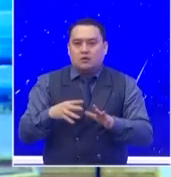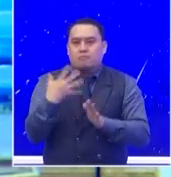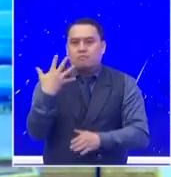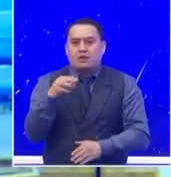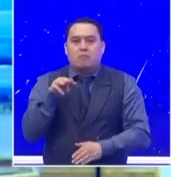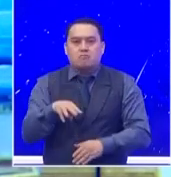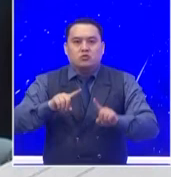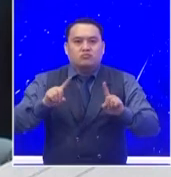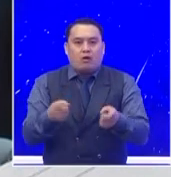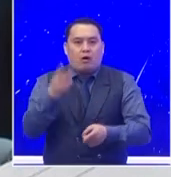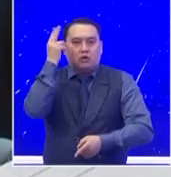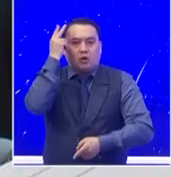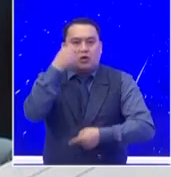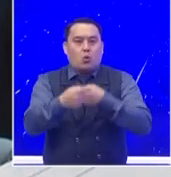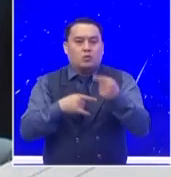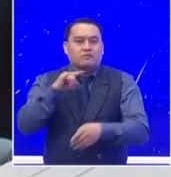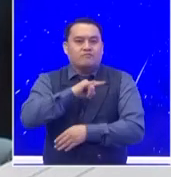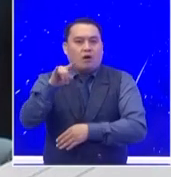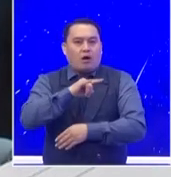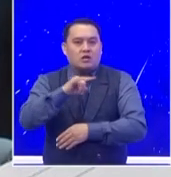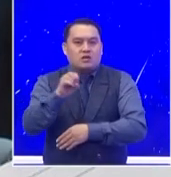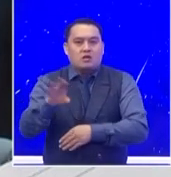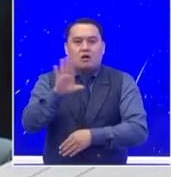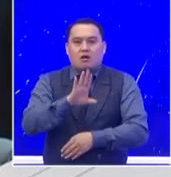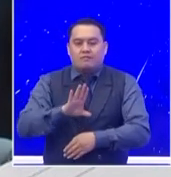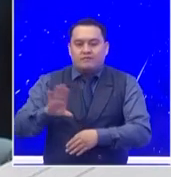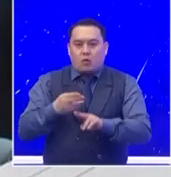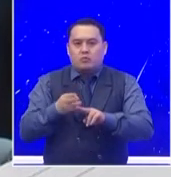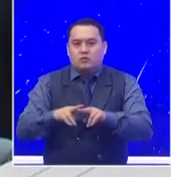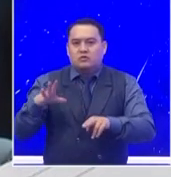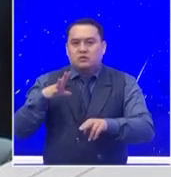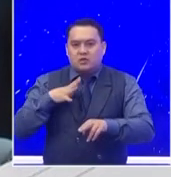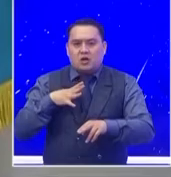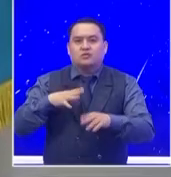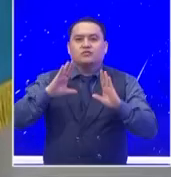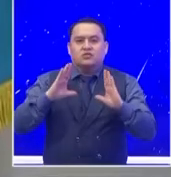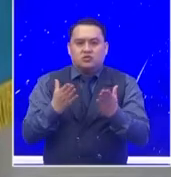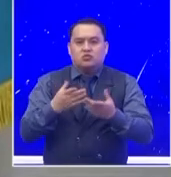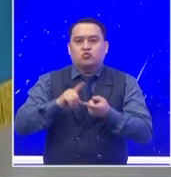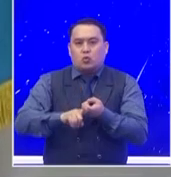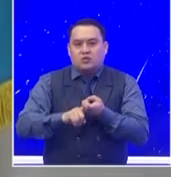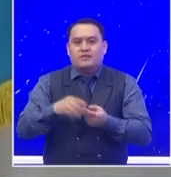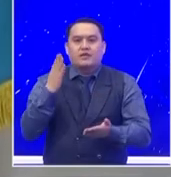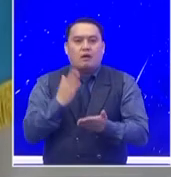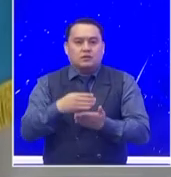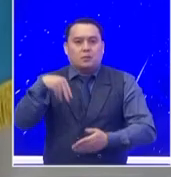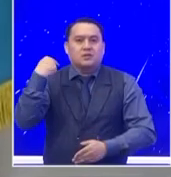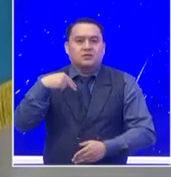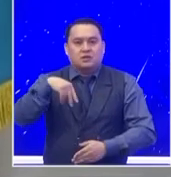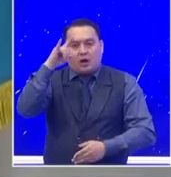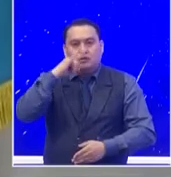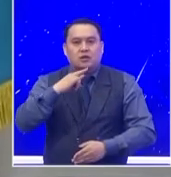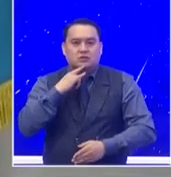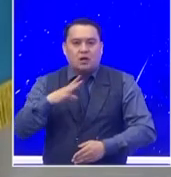марта сократят количество регулярных авиарейсов в страны с неблагополучной эпидситуацией. Президент Казахстана Касым-Жомарт